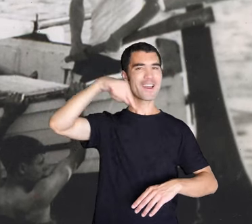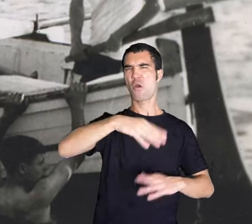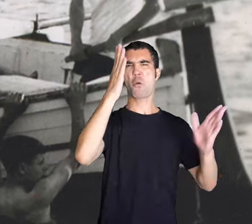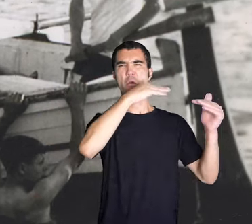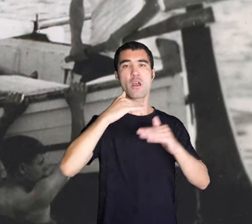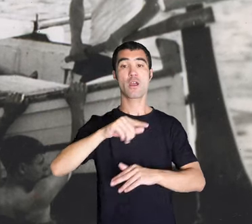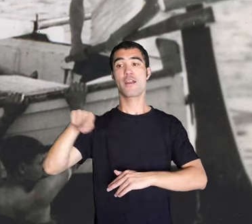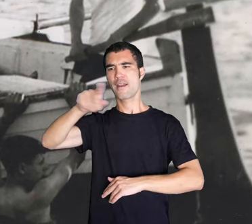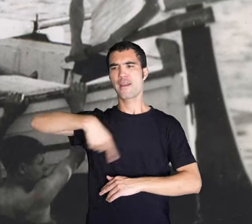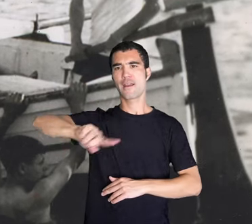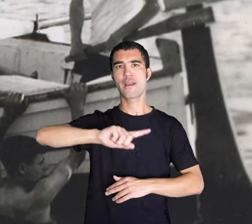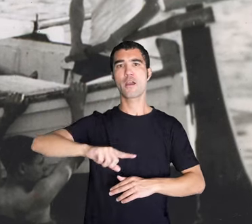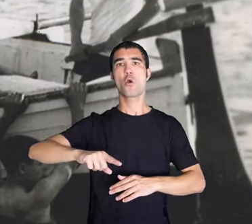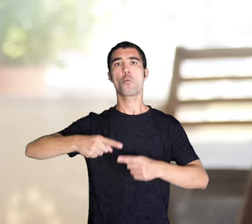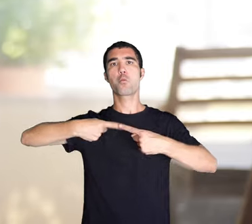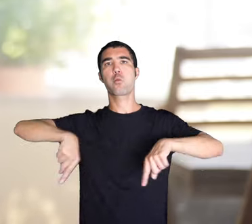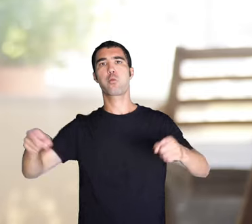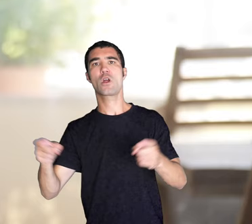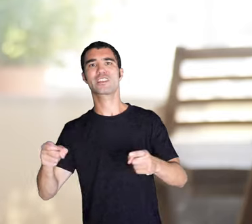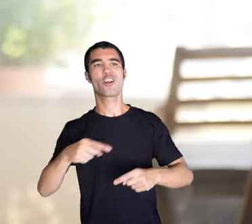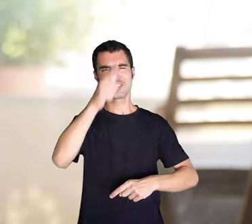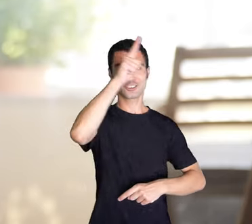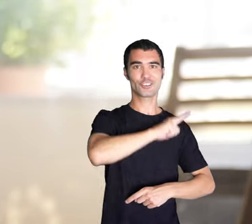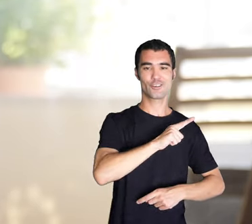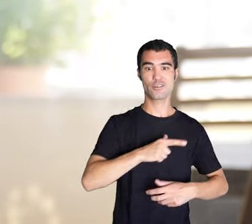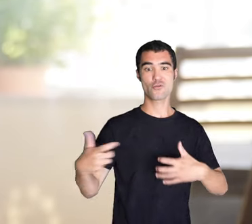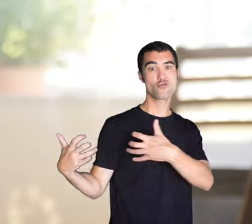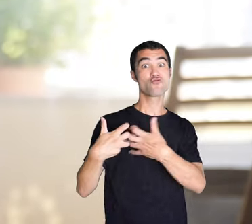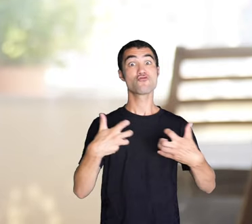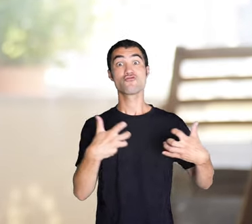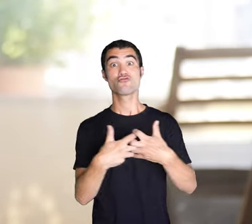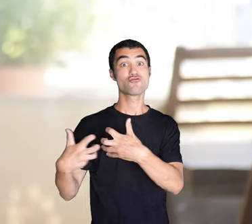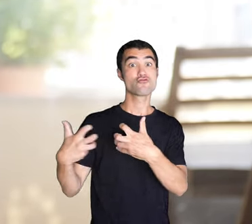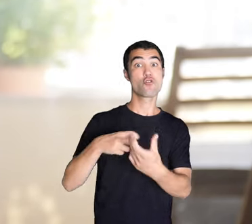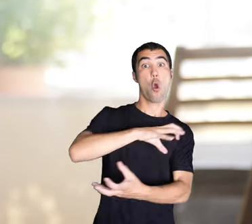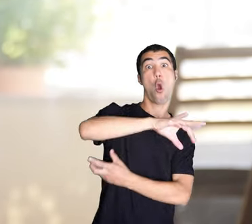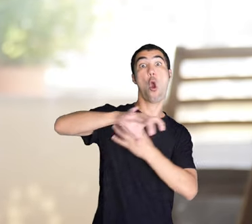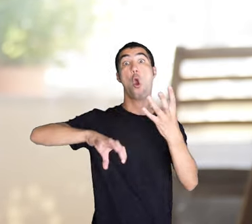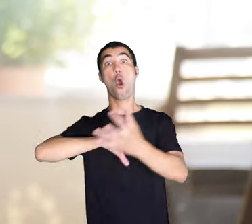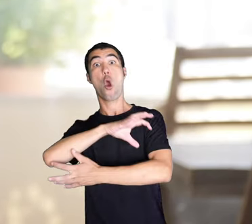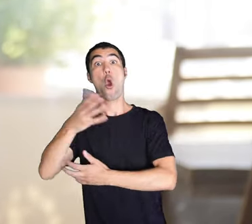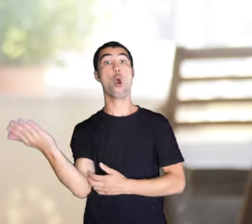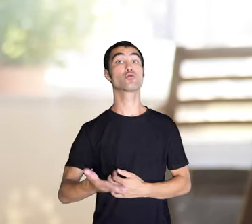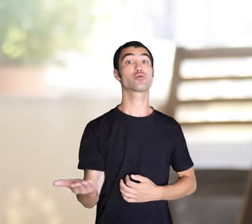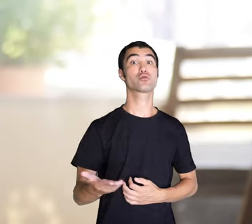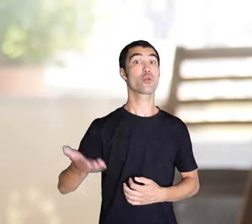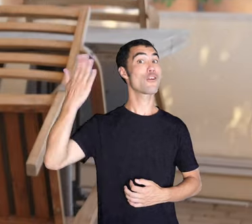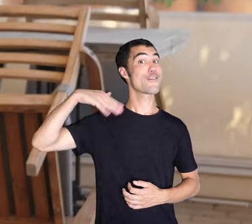jugava esport contra la base. I hi va haver una broma, hi va haver una broma. Hasta el comandant va